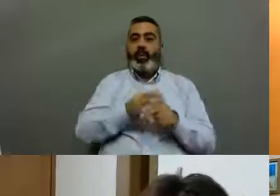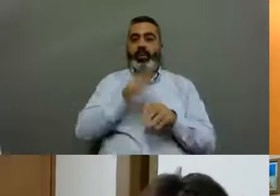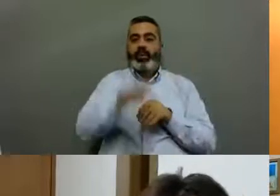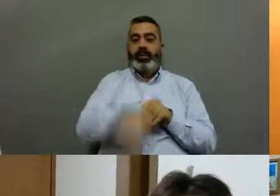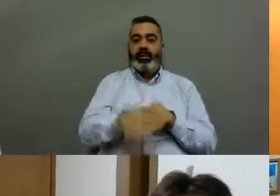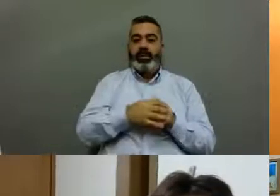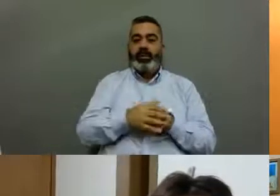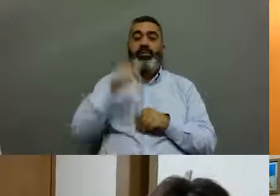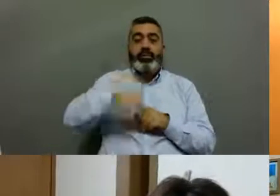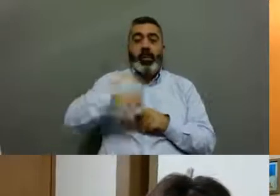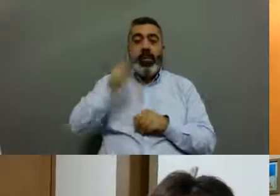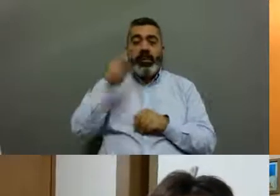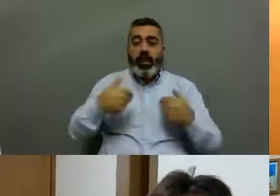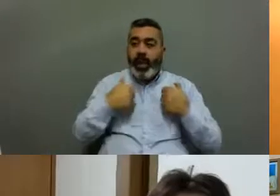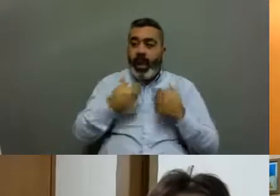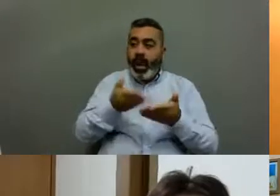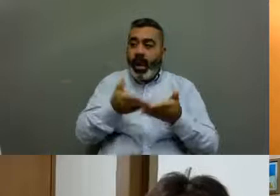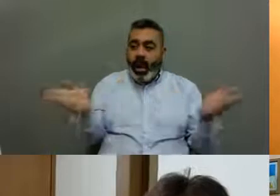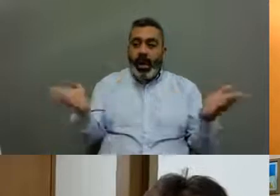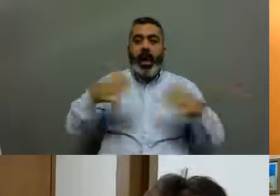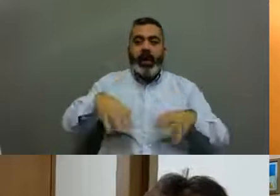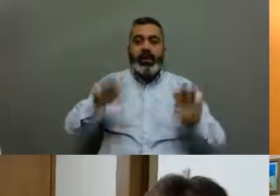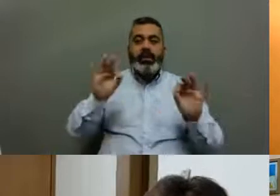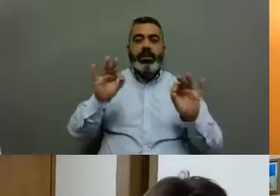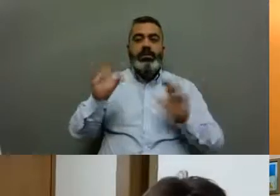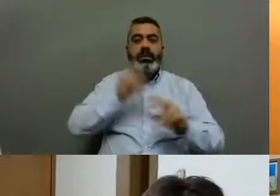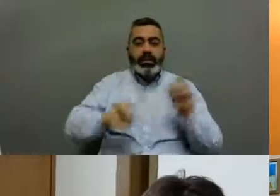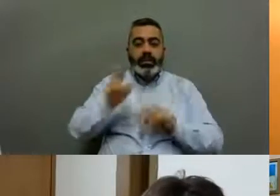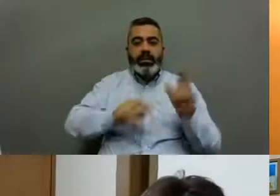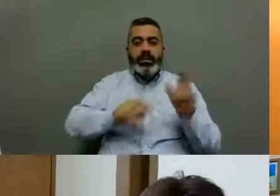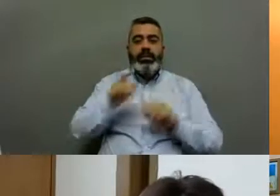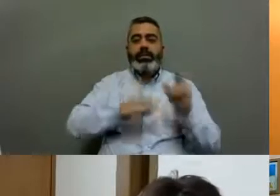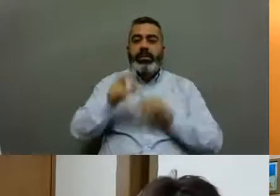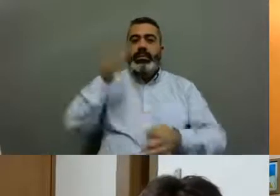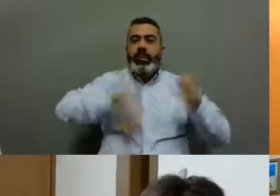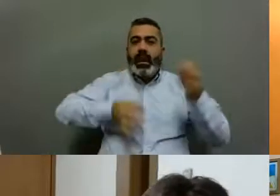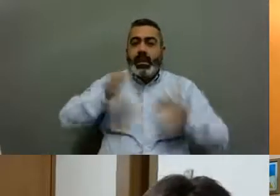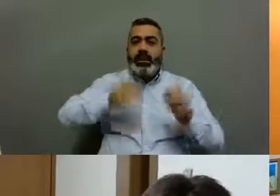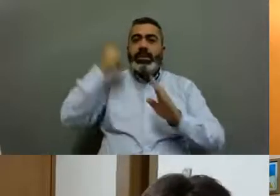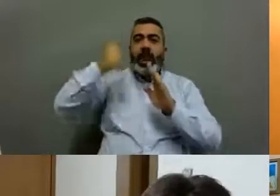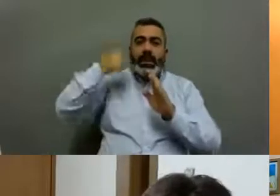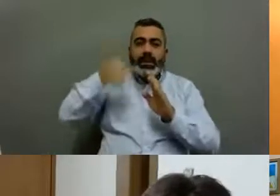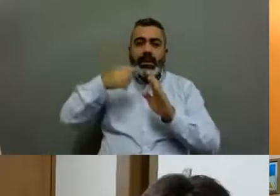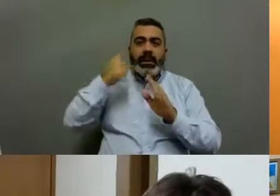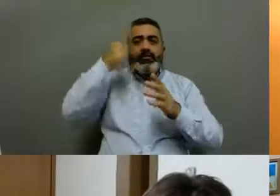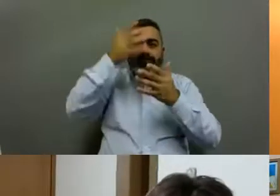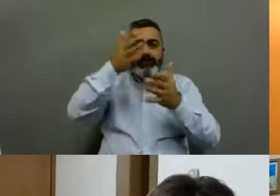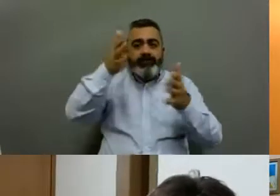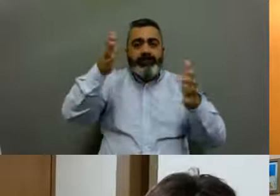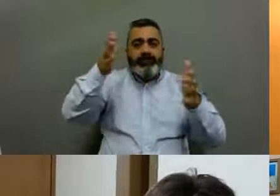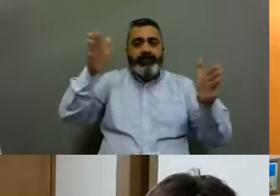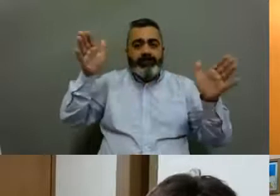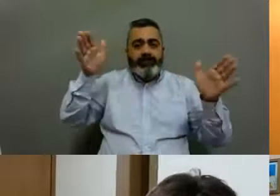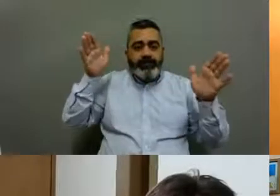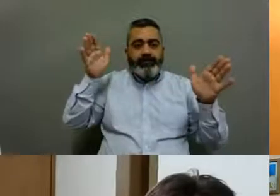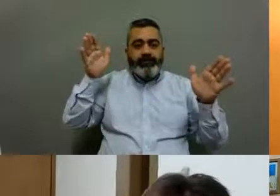νέους ανθρώπους, με το άνοιγμα λίγο, με τις συζητήσεις, με τις ταινίες, με το άνοιγμα των μυαλών, έχει να κάνει και πόσο συντηρητική